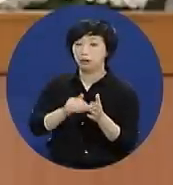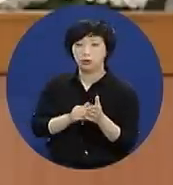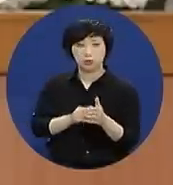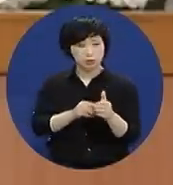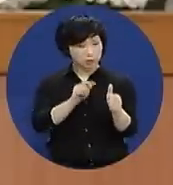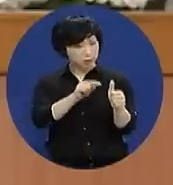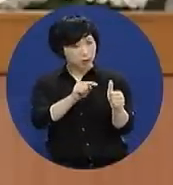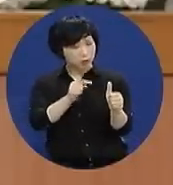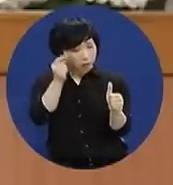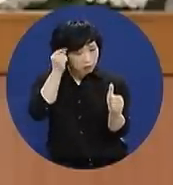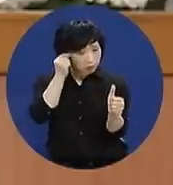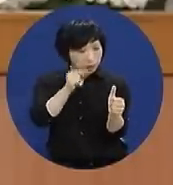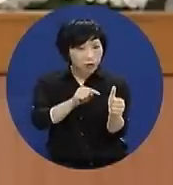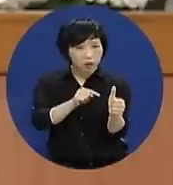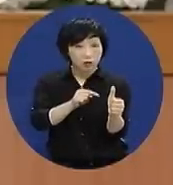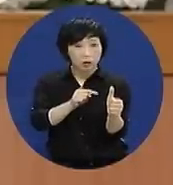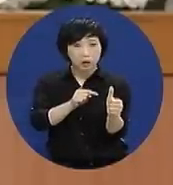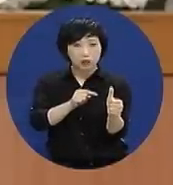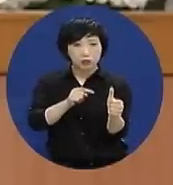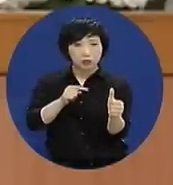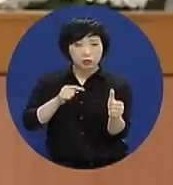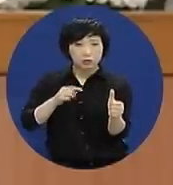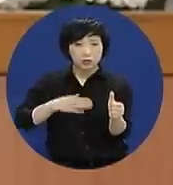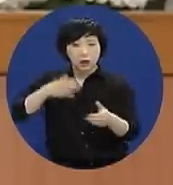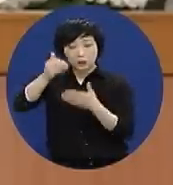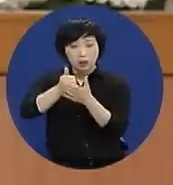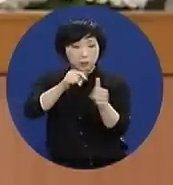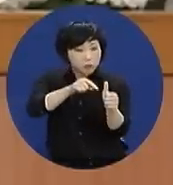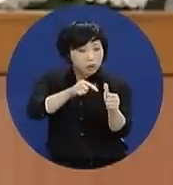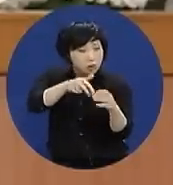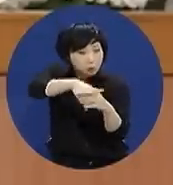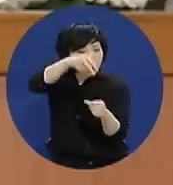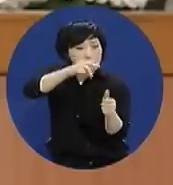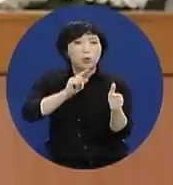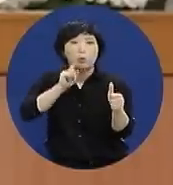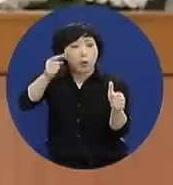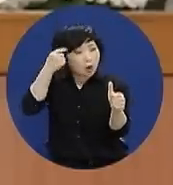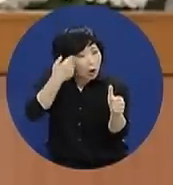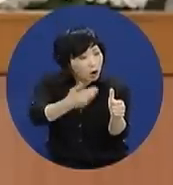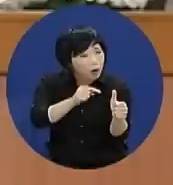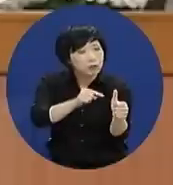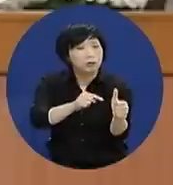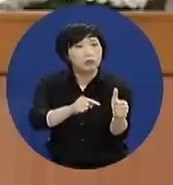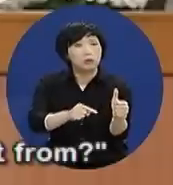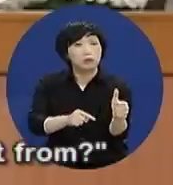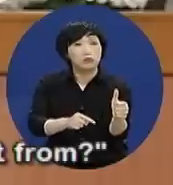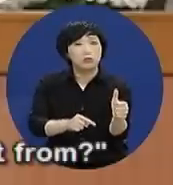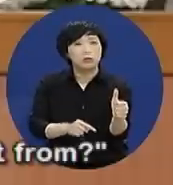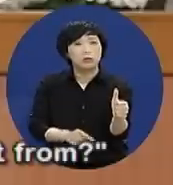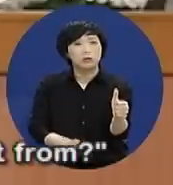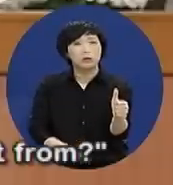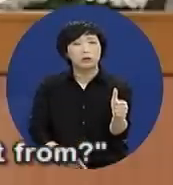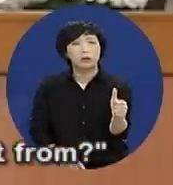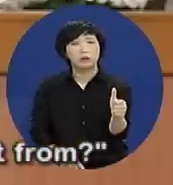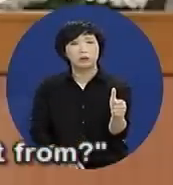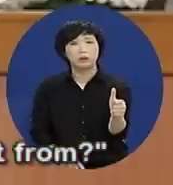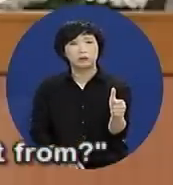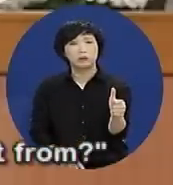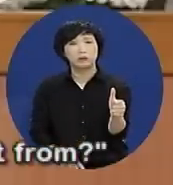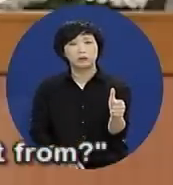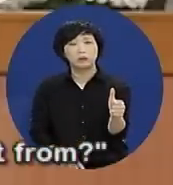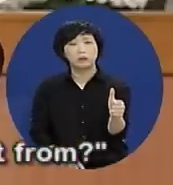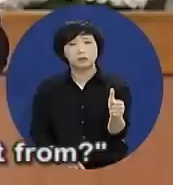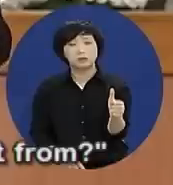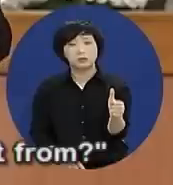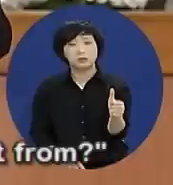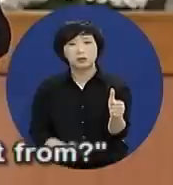ましたあなたが裸であるのを誰が教えたのかあなたは食べては